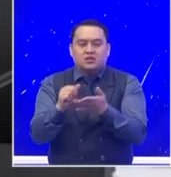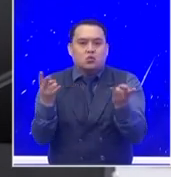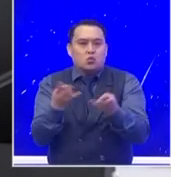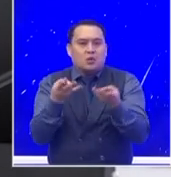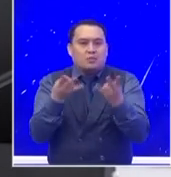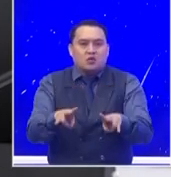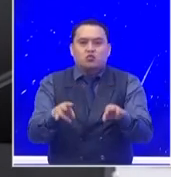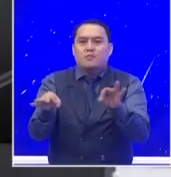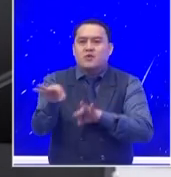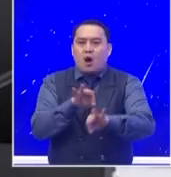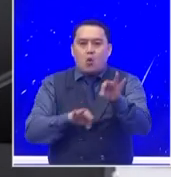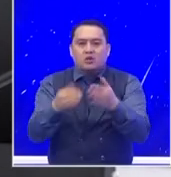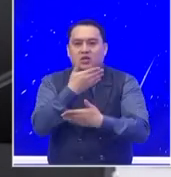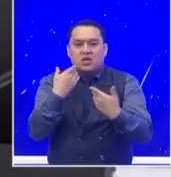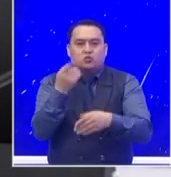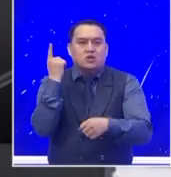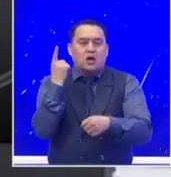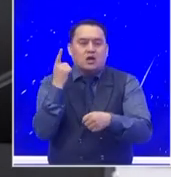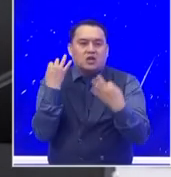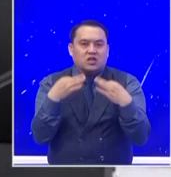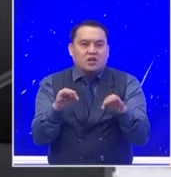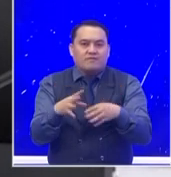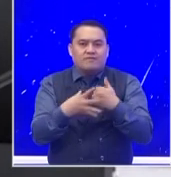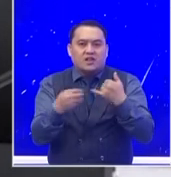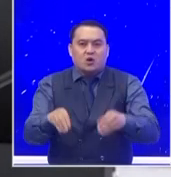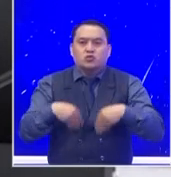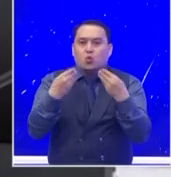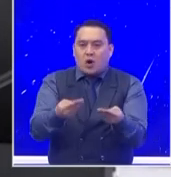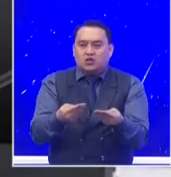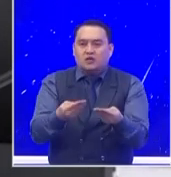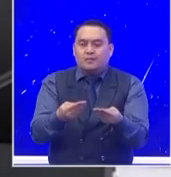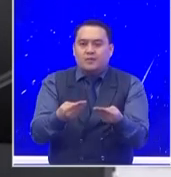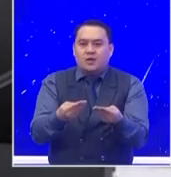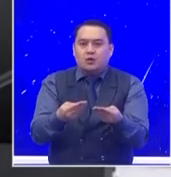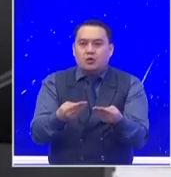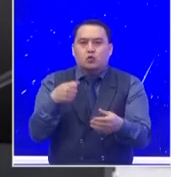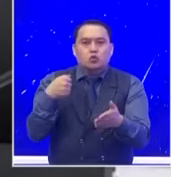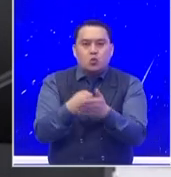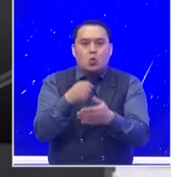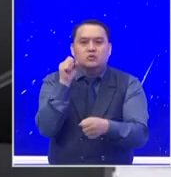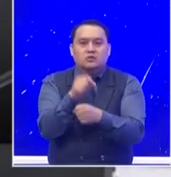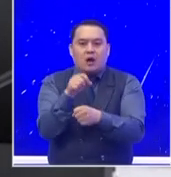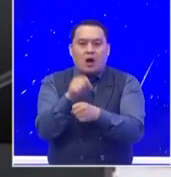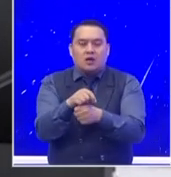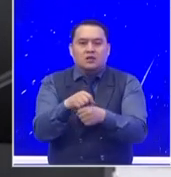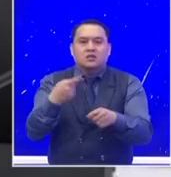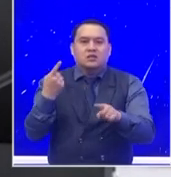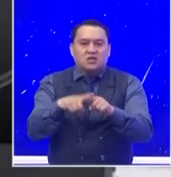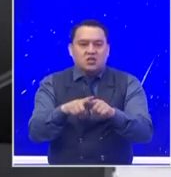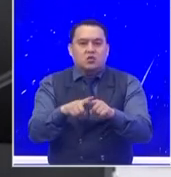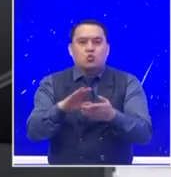тем проектам, где отсутствует постановление акимата о выделении земельных участков на заказчиков, земельные акты и технические